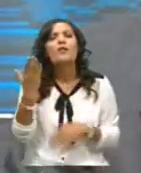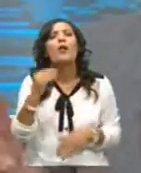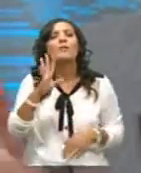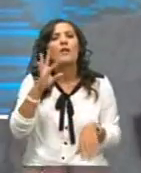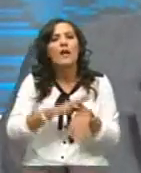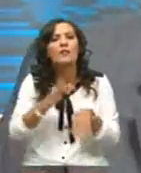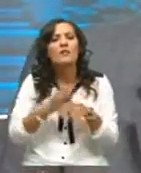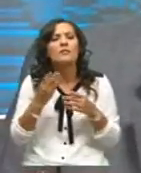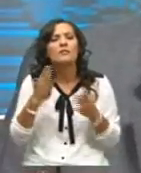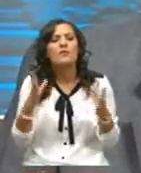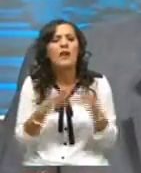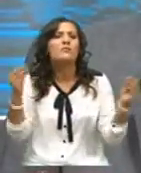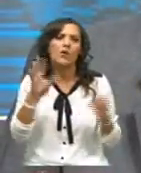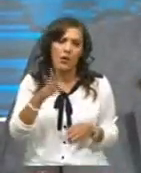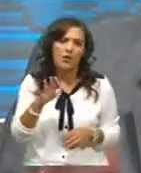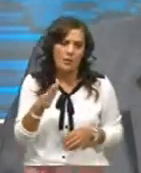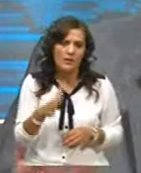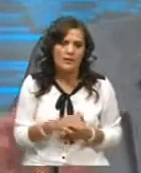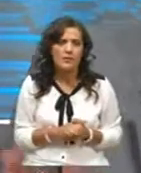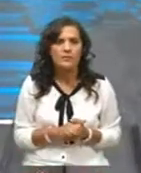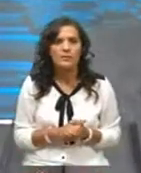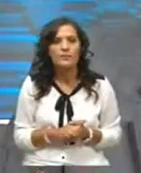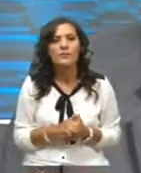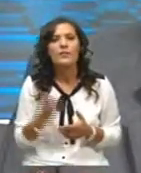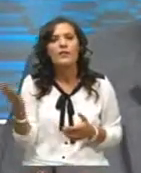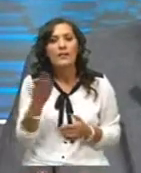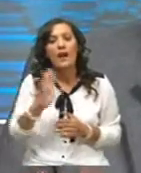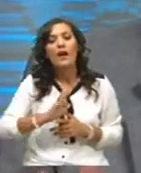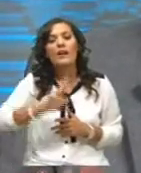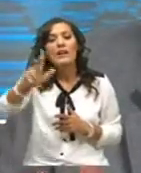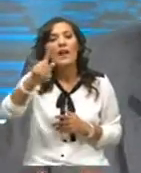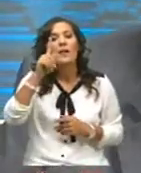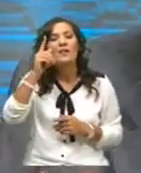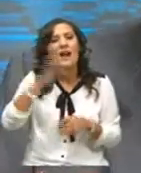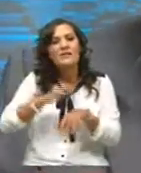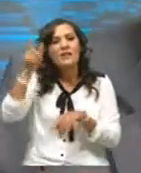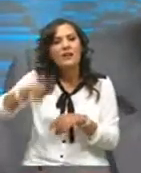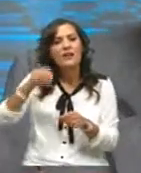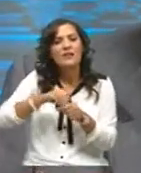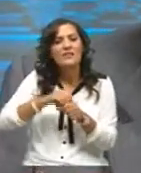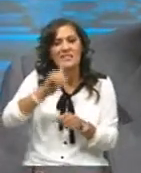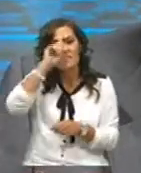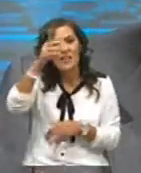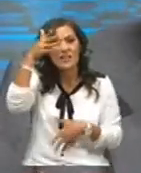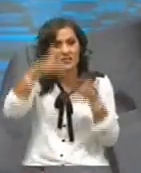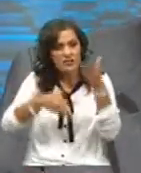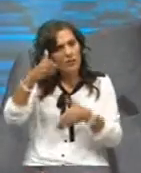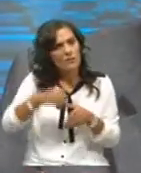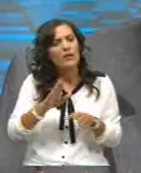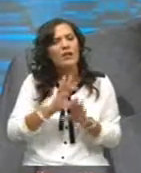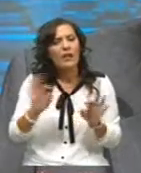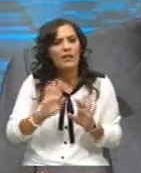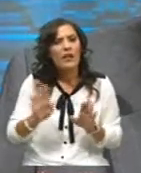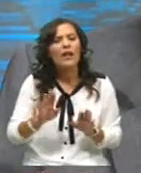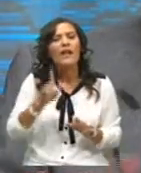hastalık kür da olabilir tedavi olmuş olabilir Daha ilerlemiş vakalarda sadece cerrahi yeterlidir